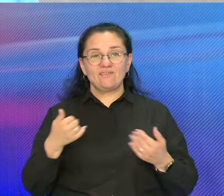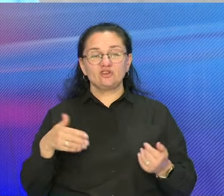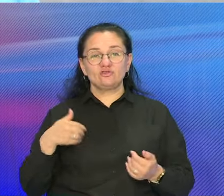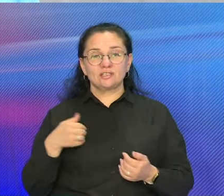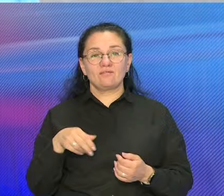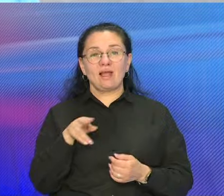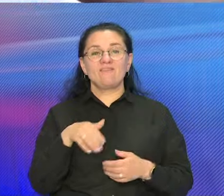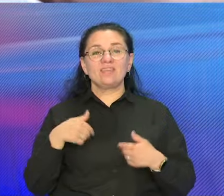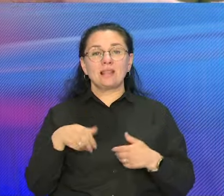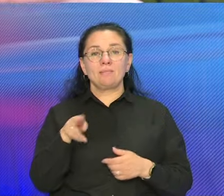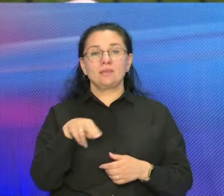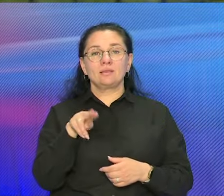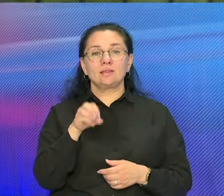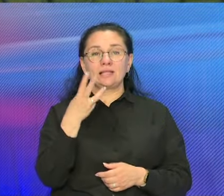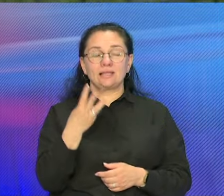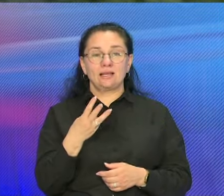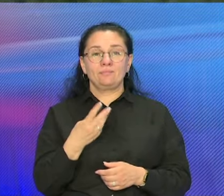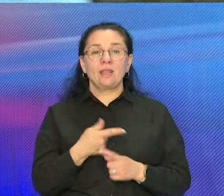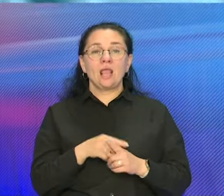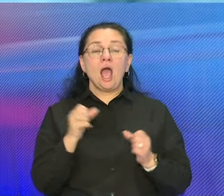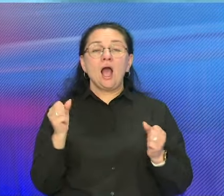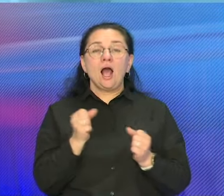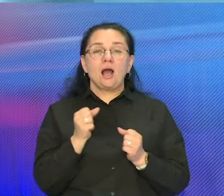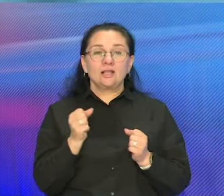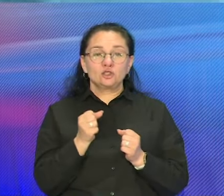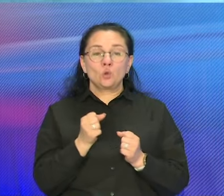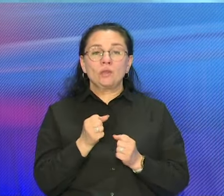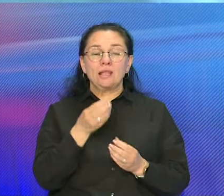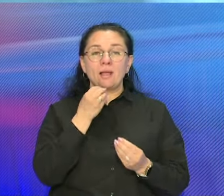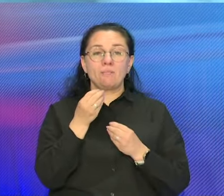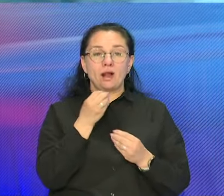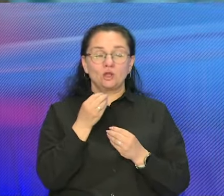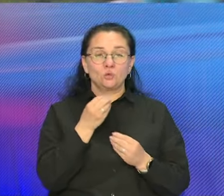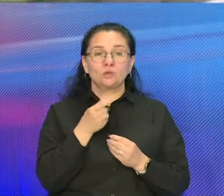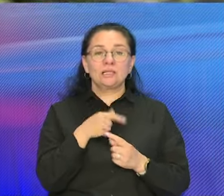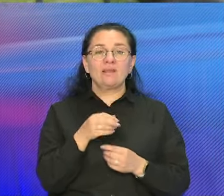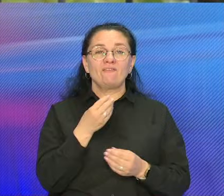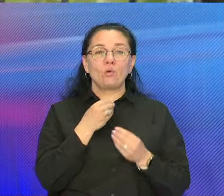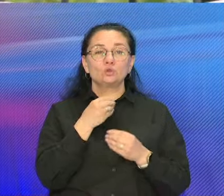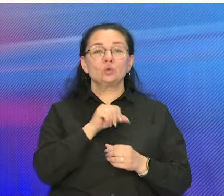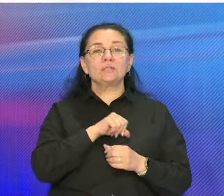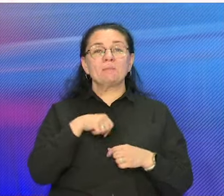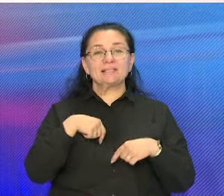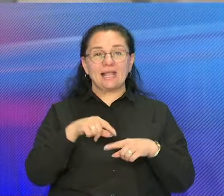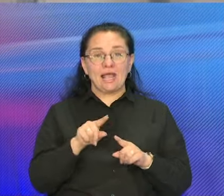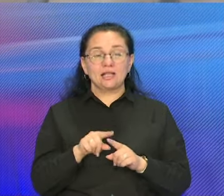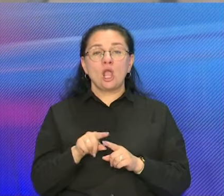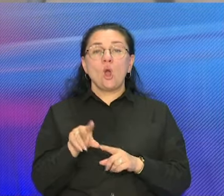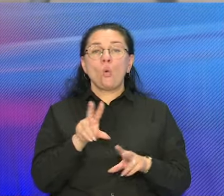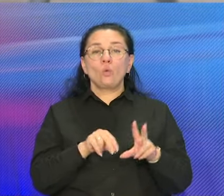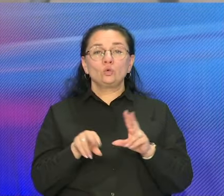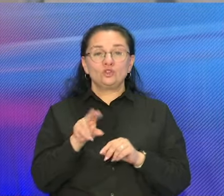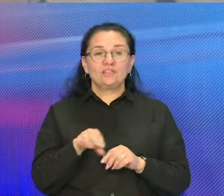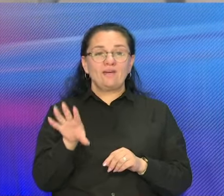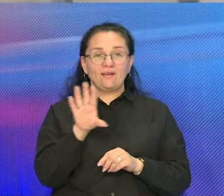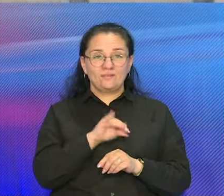Д3 для них Карысны і ехаладжальны прасмакі супрацоннікі зоопарка рыхтуюць самастойна, улішваючы ўсі піровагі насельнікаў